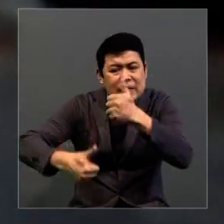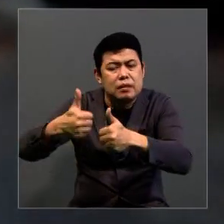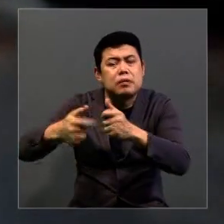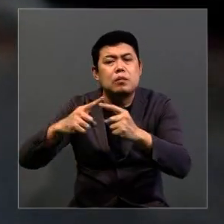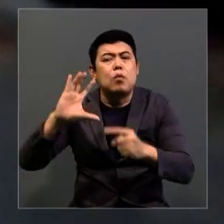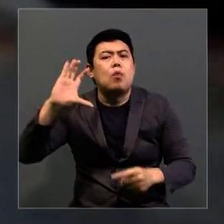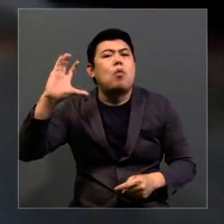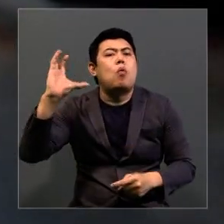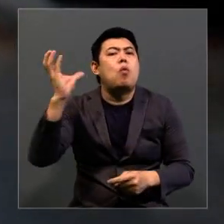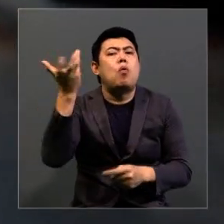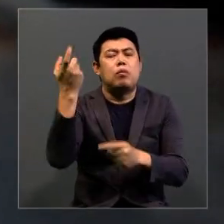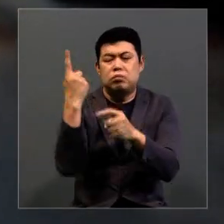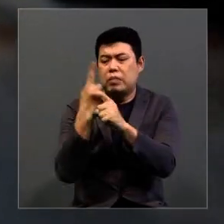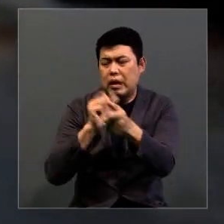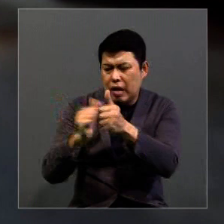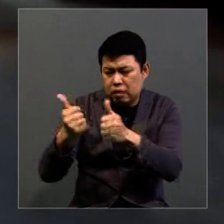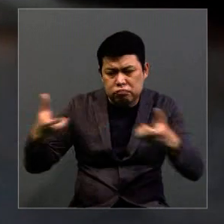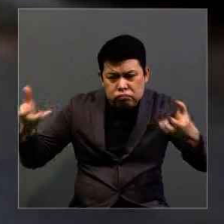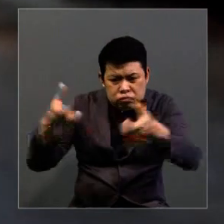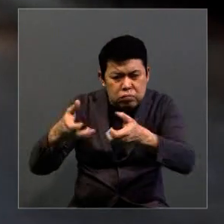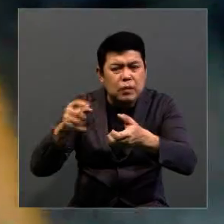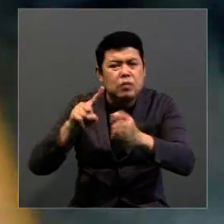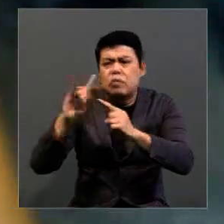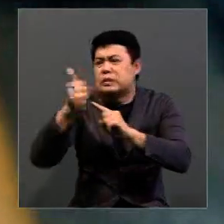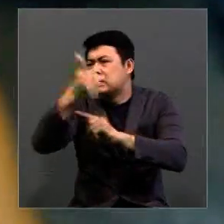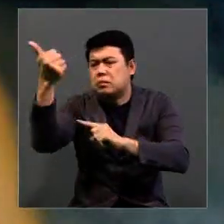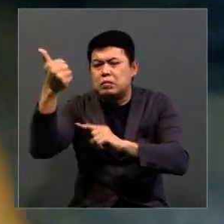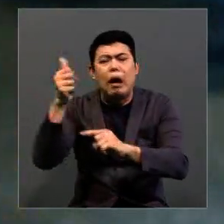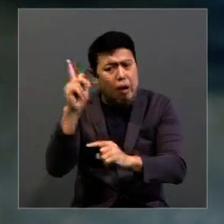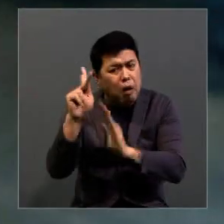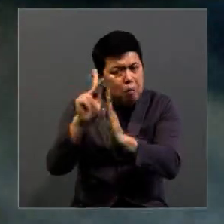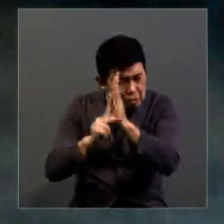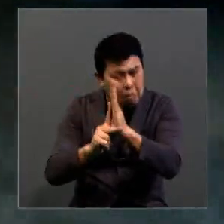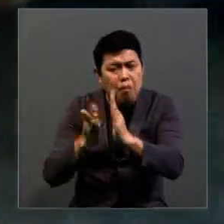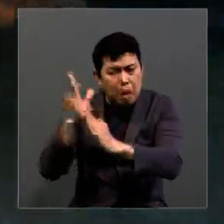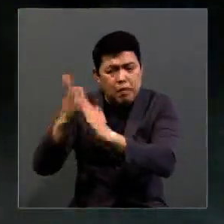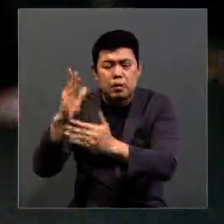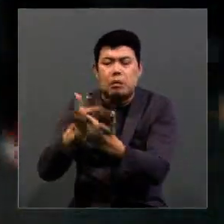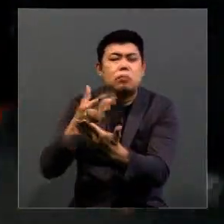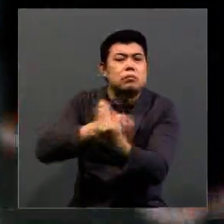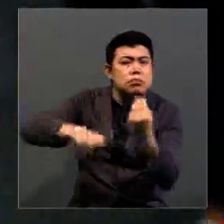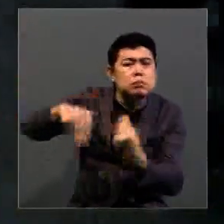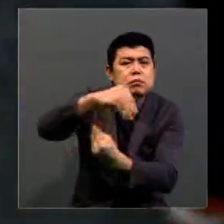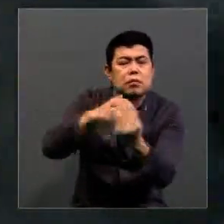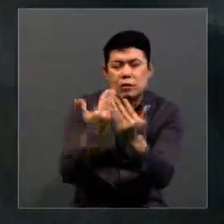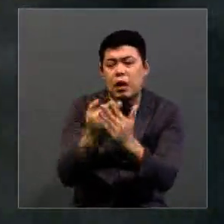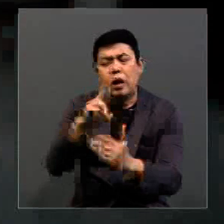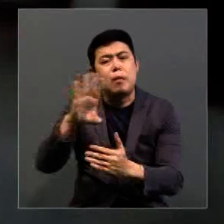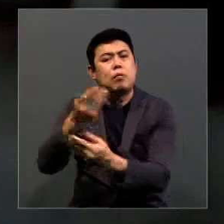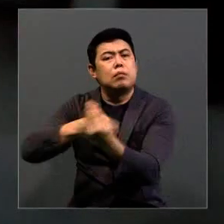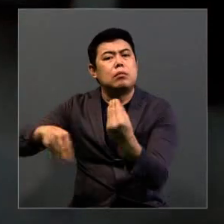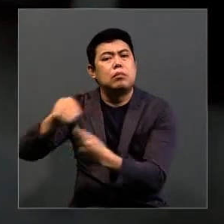ที่ไปบอลโลกเกือบทุกประเทศการพนันฟุตบอลเป็นเรื่องที่ถูกกฎหมายข้อดีคือทำให้เกิดการหมุนเวียนเงินในระบบเศรษฐกิจ